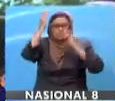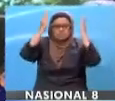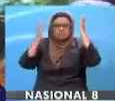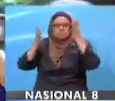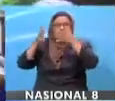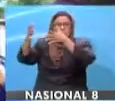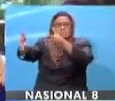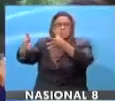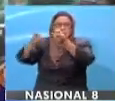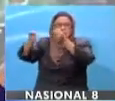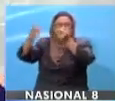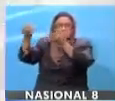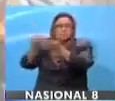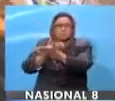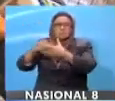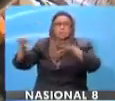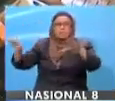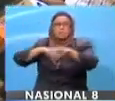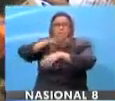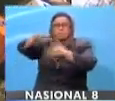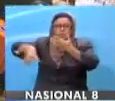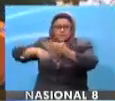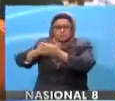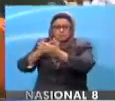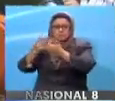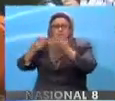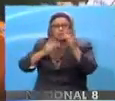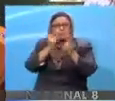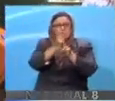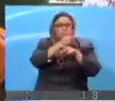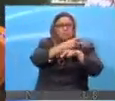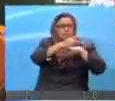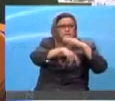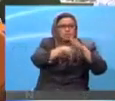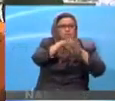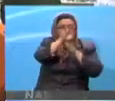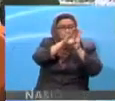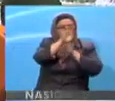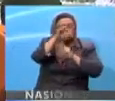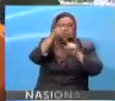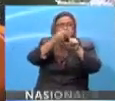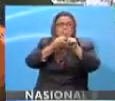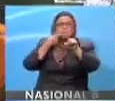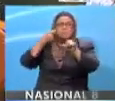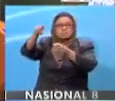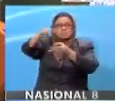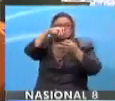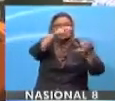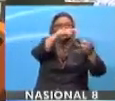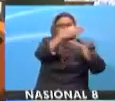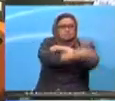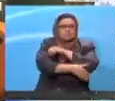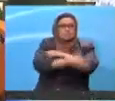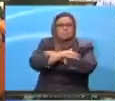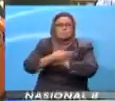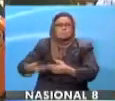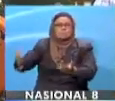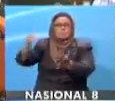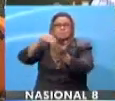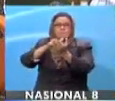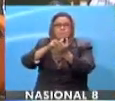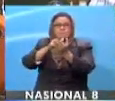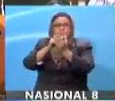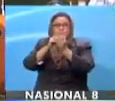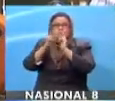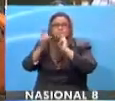akan melaksanakan segala-galanya. Produk pembangunan tu ada datang daripada negeri. Dan sekali lagi saya mengucapkan tahniah kepada kepimpinan yang